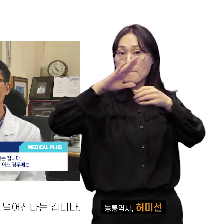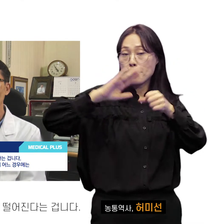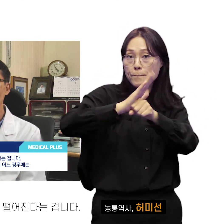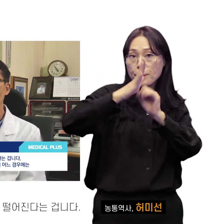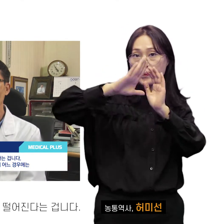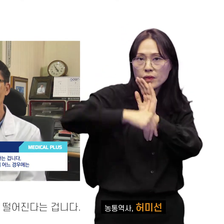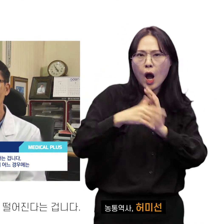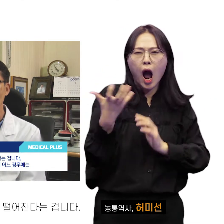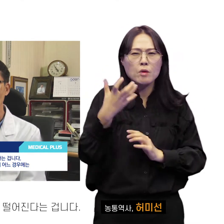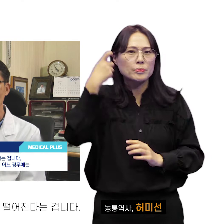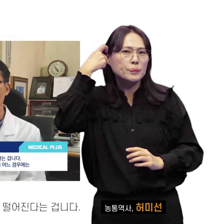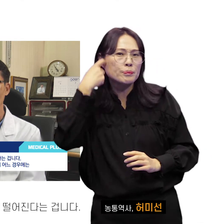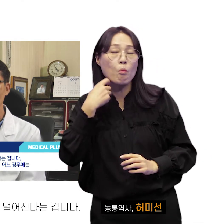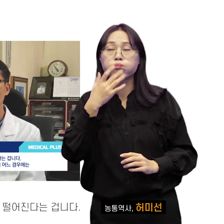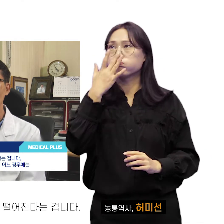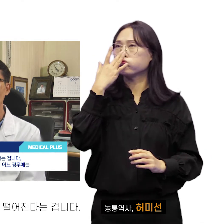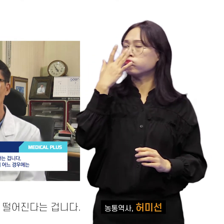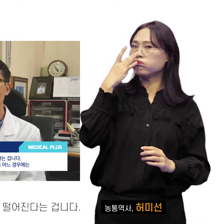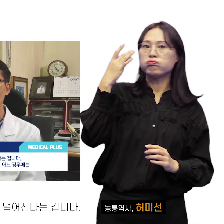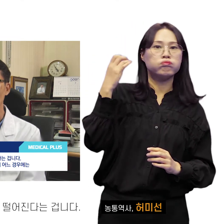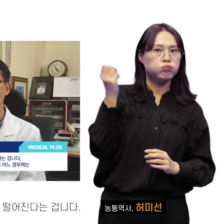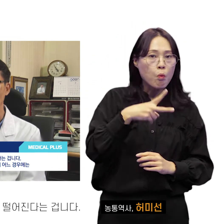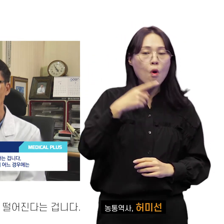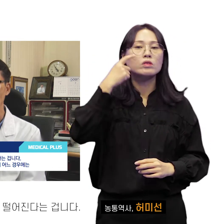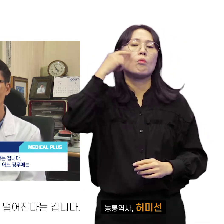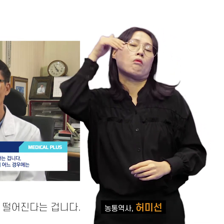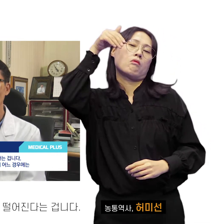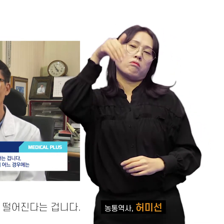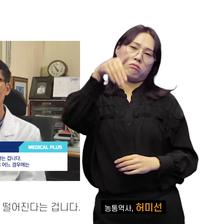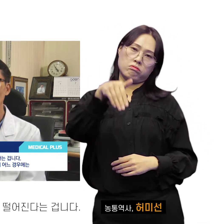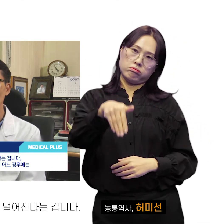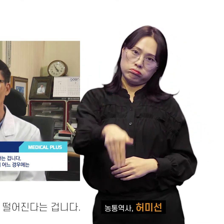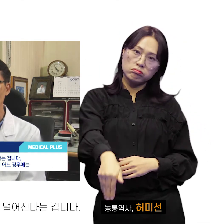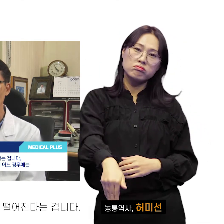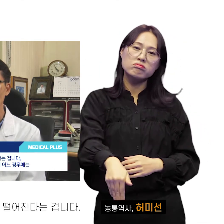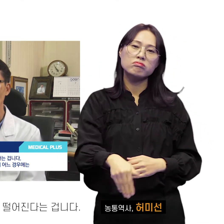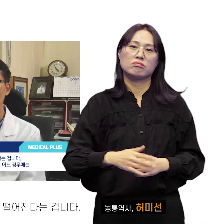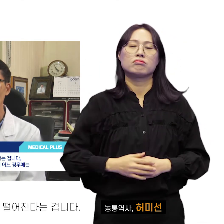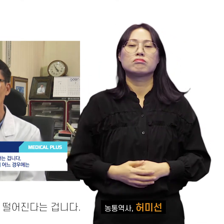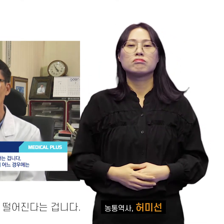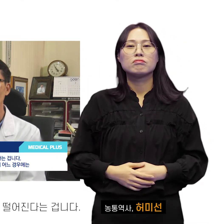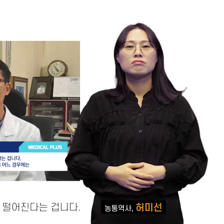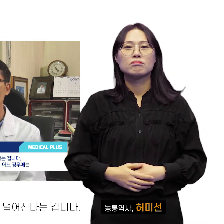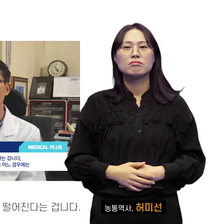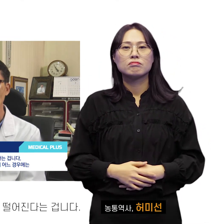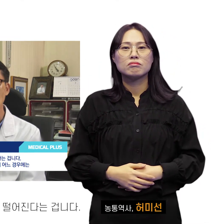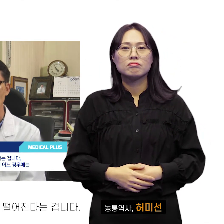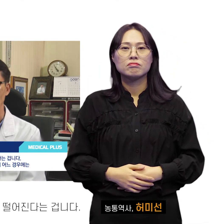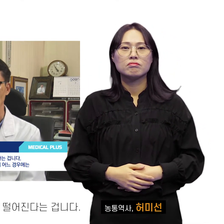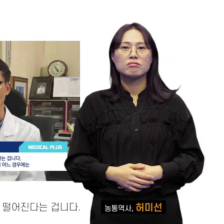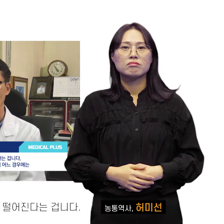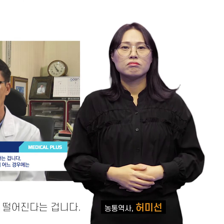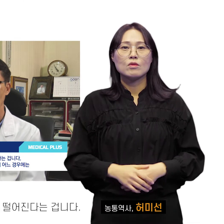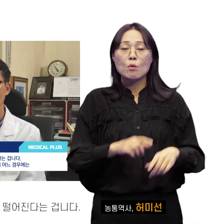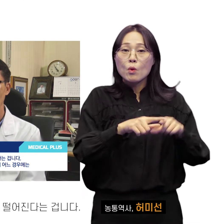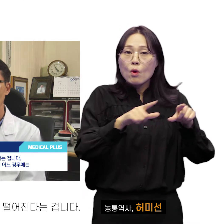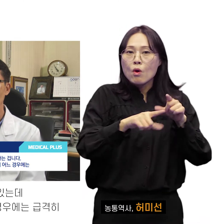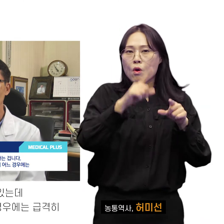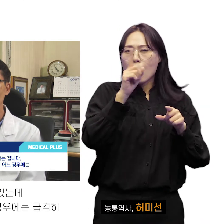망막의 혈관이 폐쇄됐을 때 특징적인 증상은 통증이 없이 시력이 떨어진다는